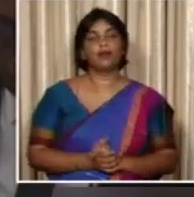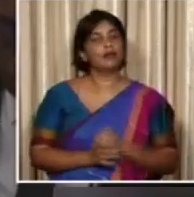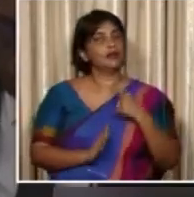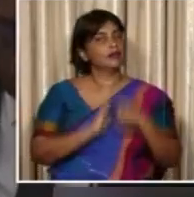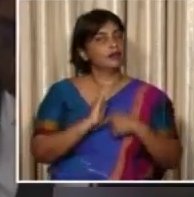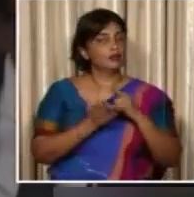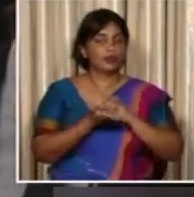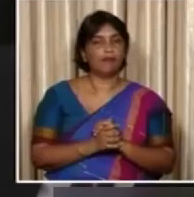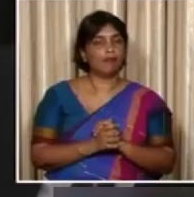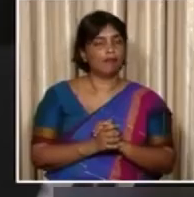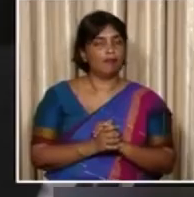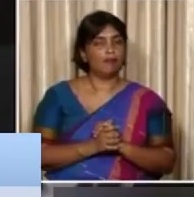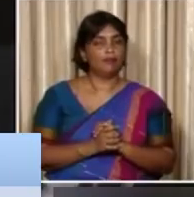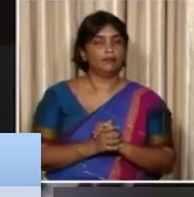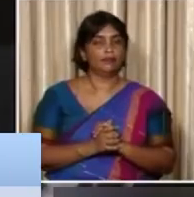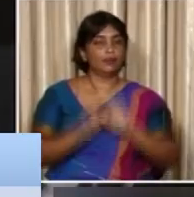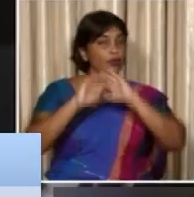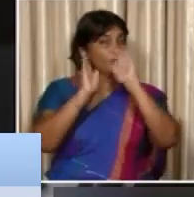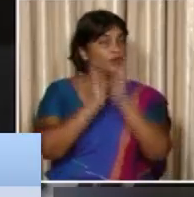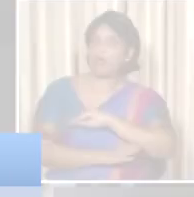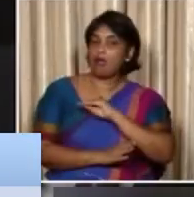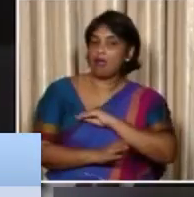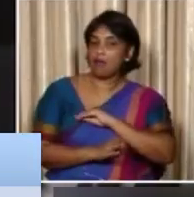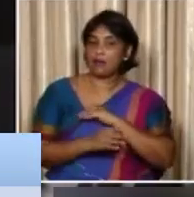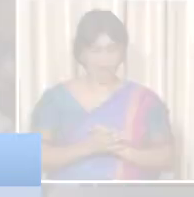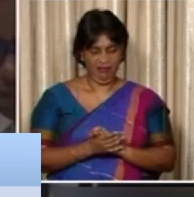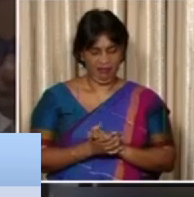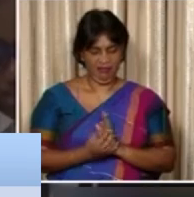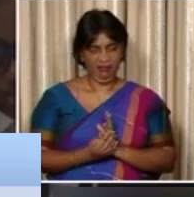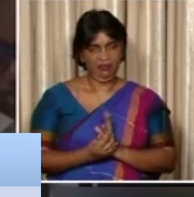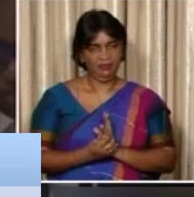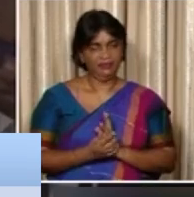ශ්‍රීලංකන් ගුවන් සමාගම ලාභය හා පාඩුව අසන්නේ පාඩුව